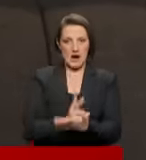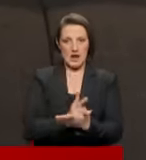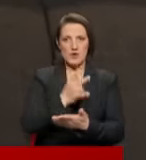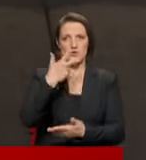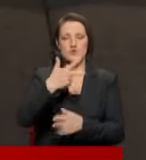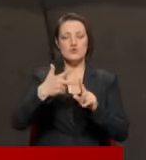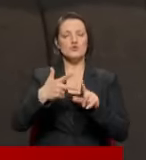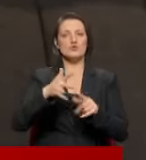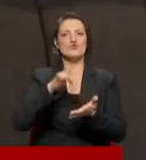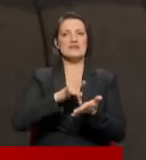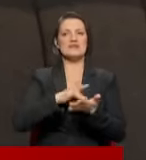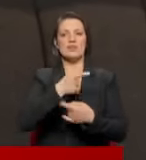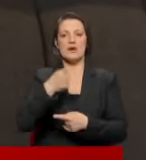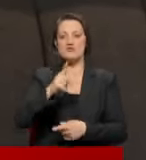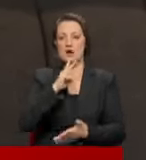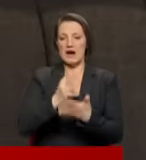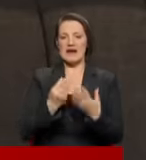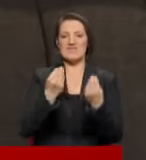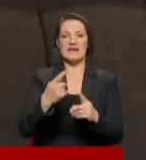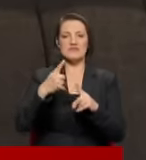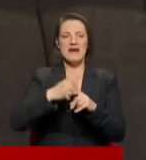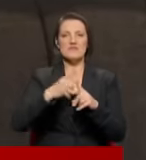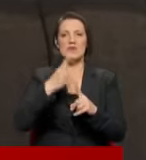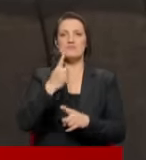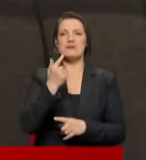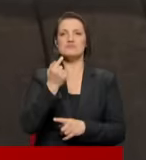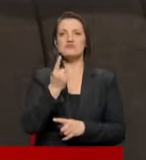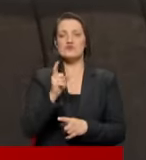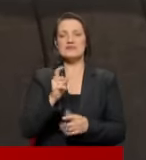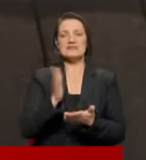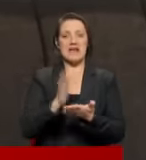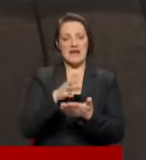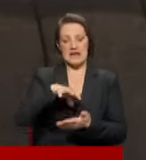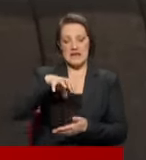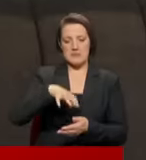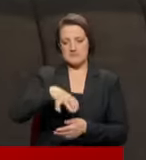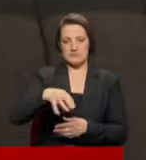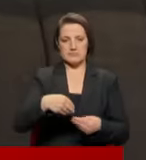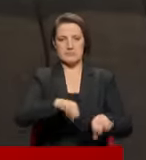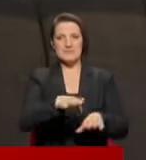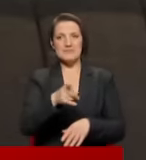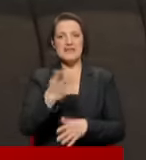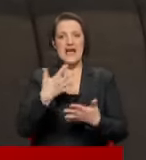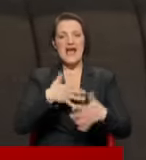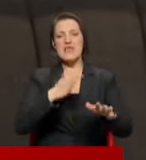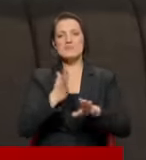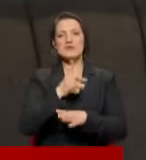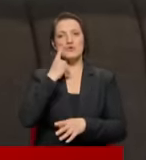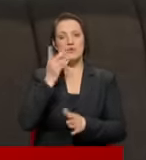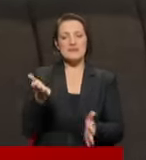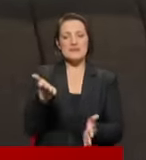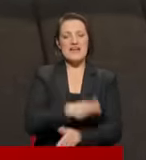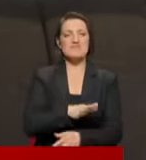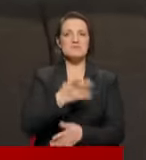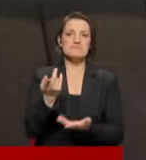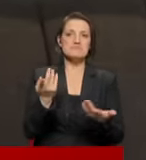3. Ceza Dairesi bu kararı verirken Tayfun'a 1,5 sayfalık bir yer ayırdı ve orada da Tayfun'un hangi eylemi nedeniyle hükümeti devirmeye